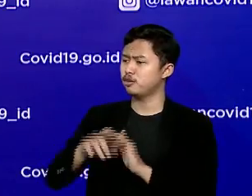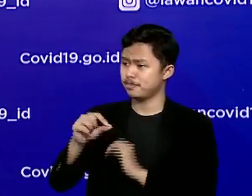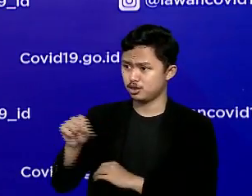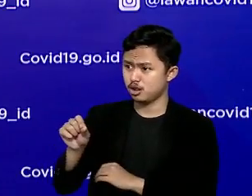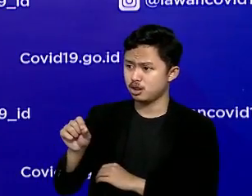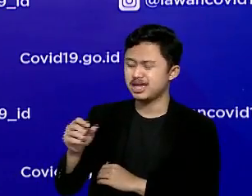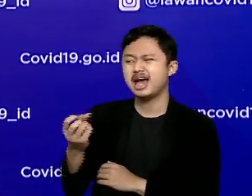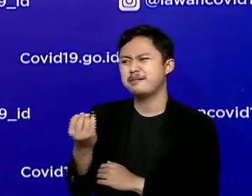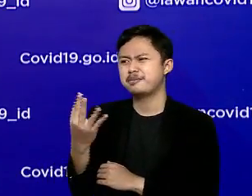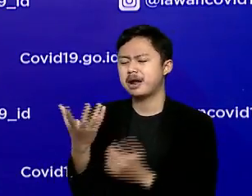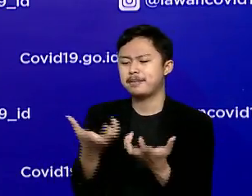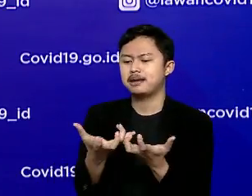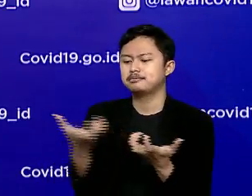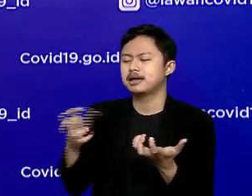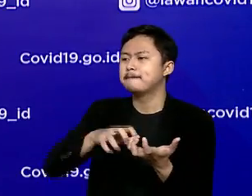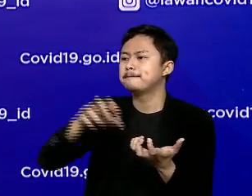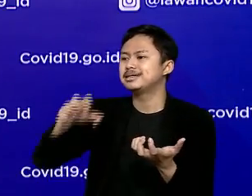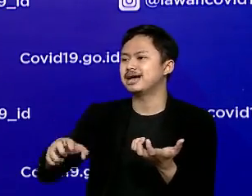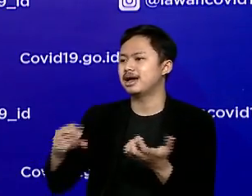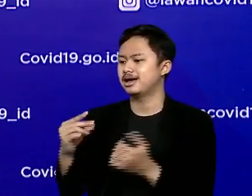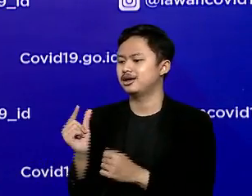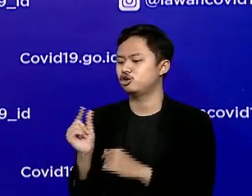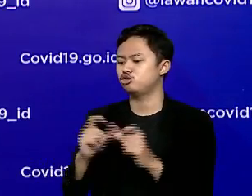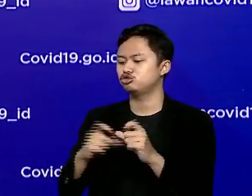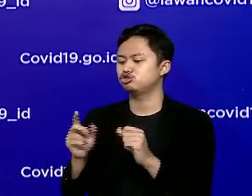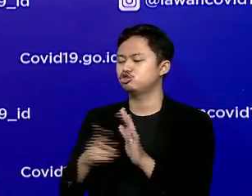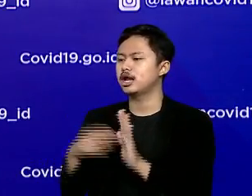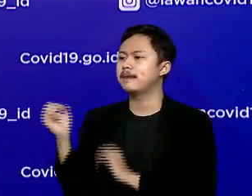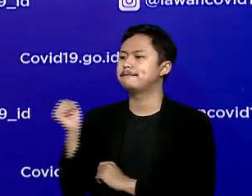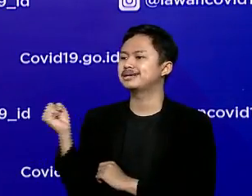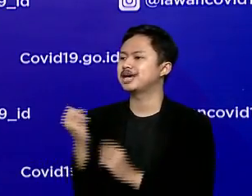sudah dipindahkan ke rusun, pasar rumput, dan lain-lain.